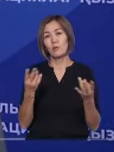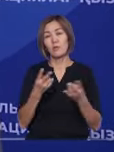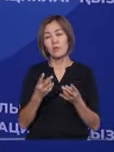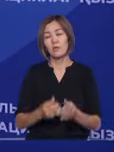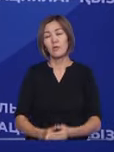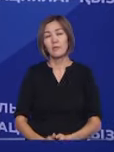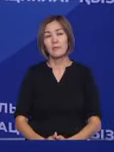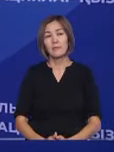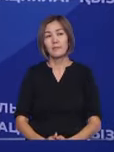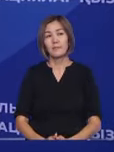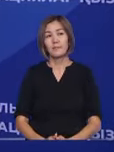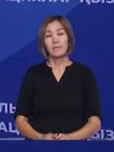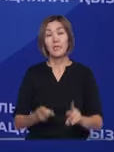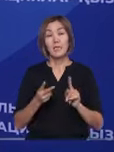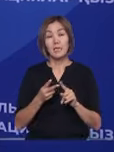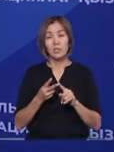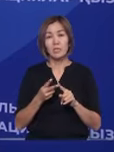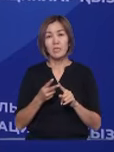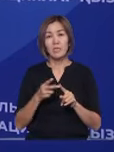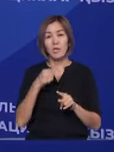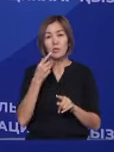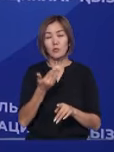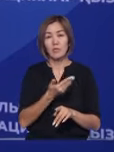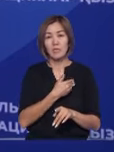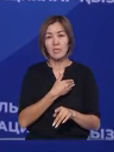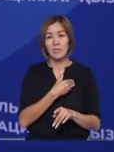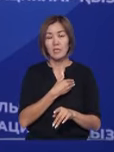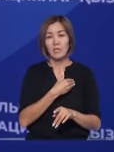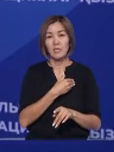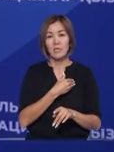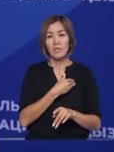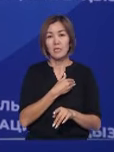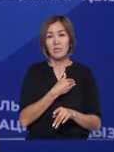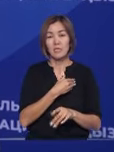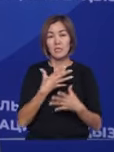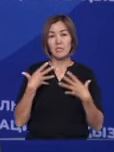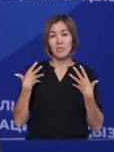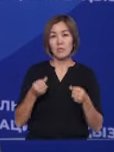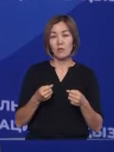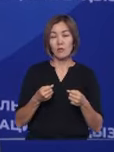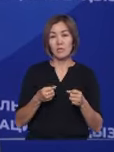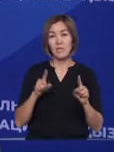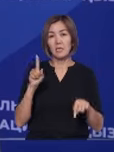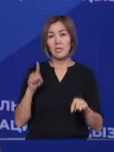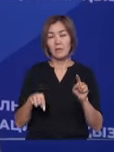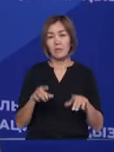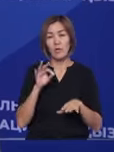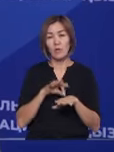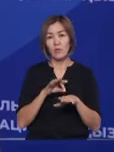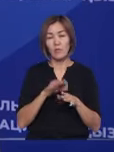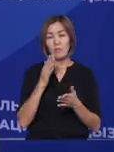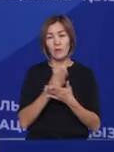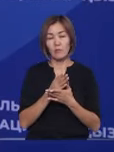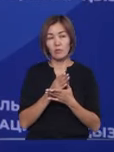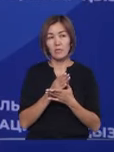етіледі. Біріншіден, екіншіден айтарымыз, егер өздеріңіздің денсаулығыңызда кейбір аурулардың белгілері бал